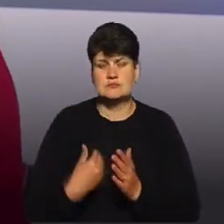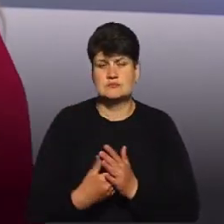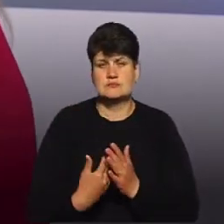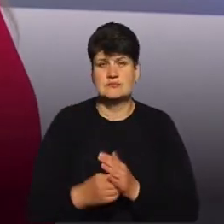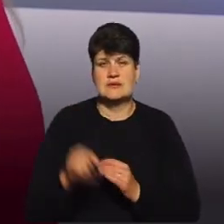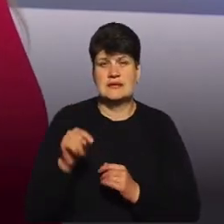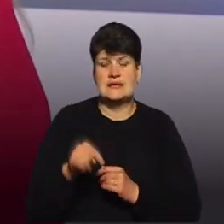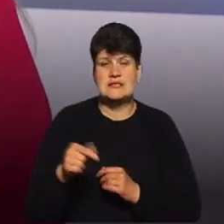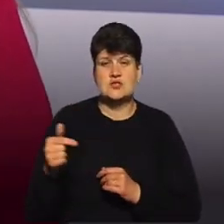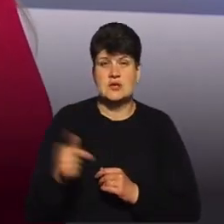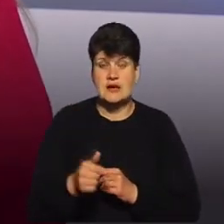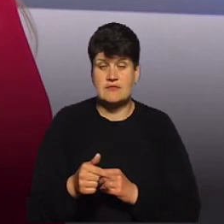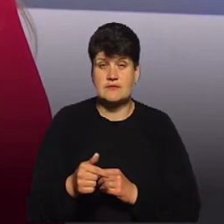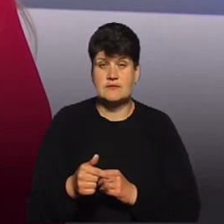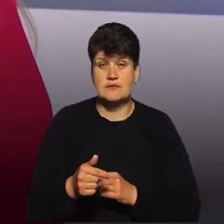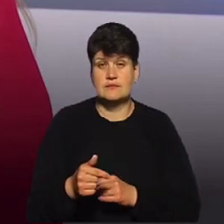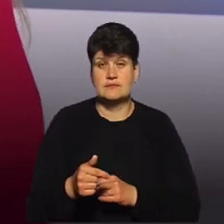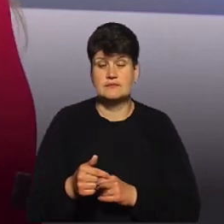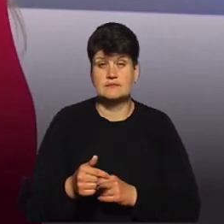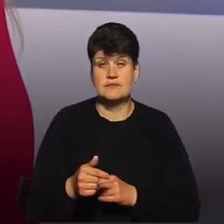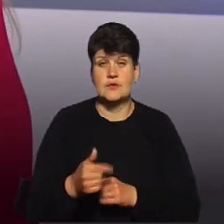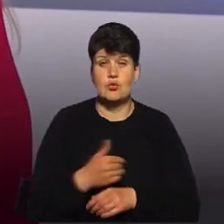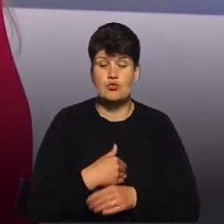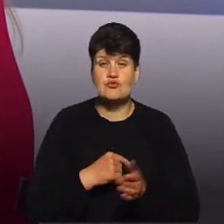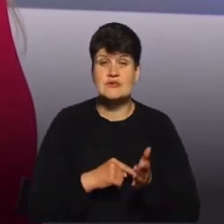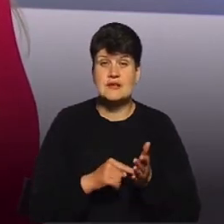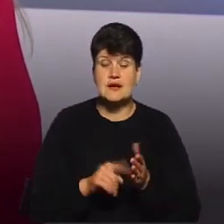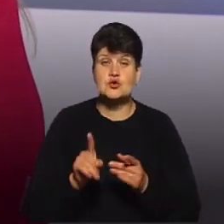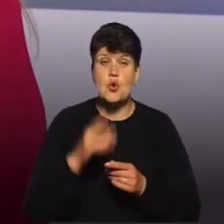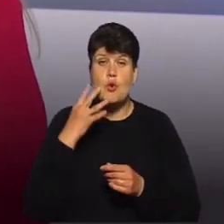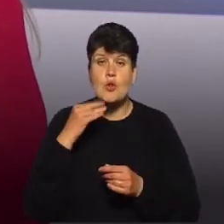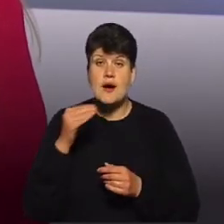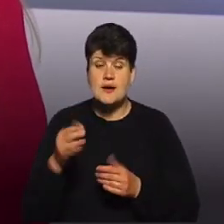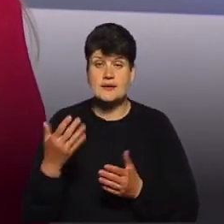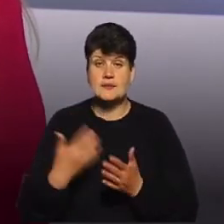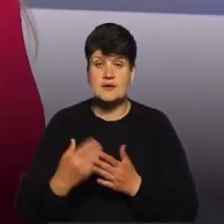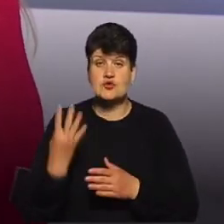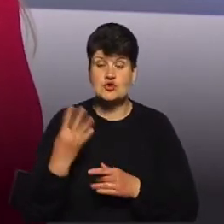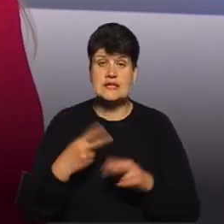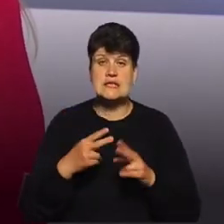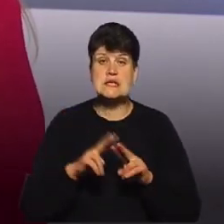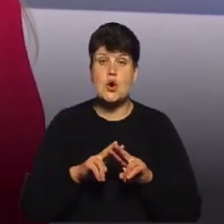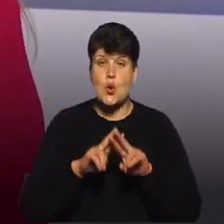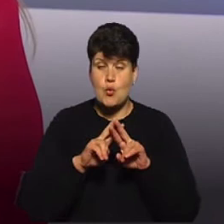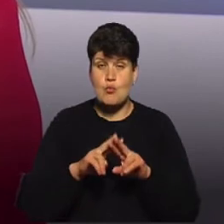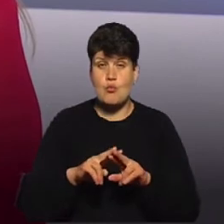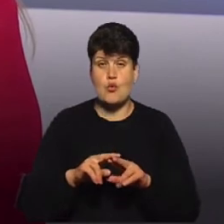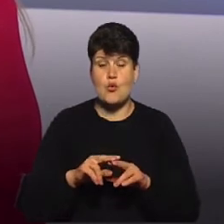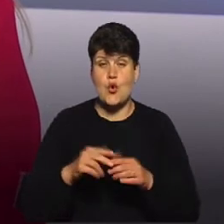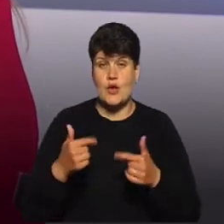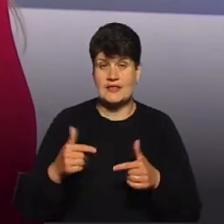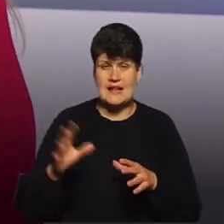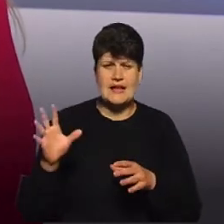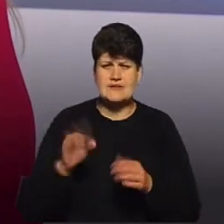хочу відзначити, що Болгарія, наприклад, в 4-зірковому готелі на все включено при 2 дорослих, дитину